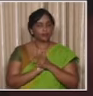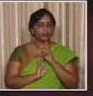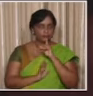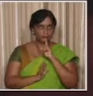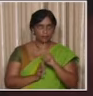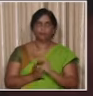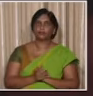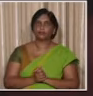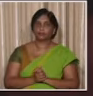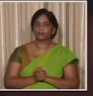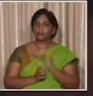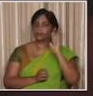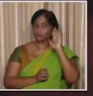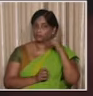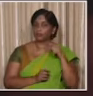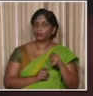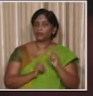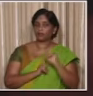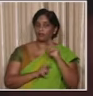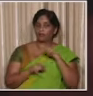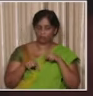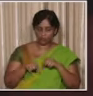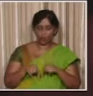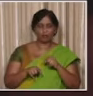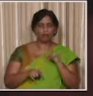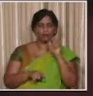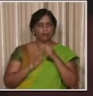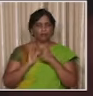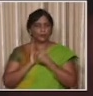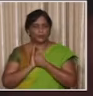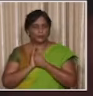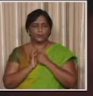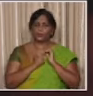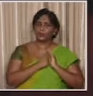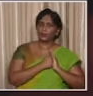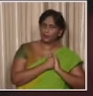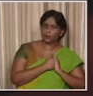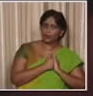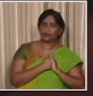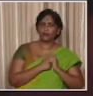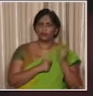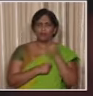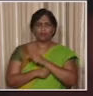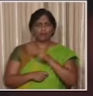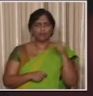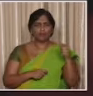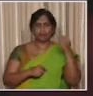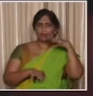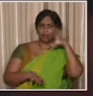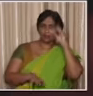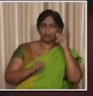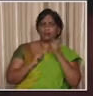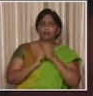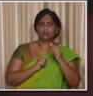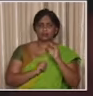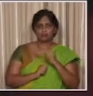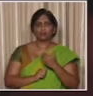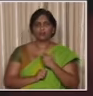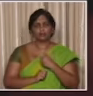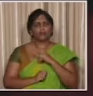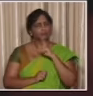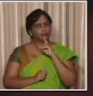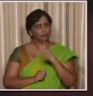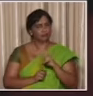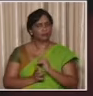කරන්නේ. විශේෂයෙන්ම මේ සභාවේ එකිනෙකාට ගරු කරන්න, එකිනෙකා ගැන අවබෝධයකින් කටයුතු කරන්න කියලා අපි